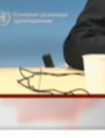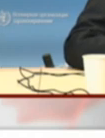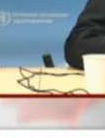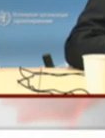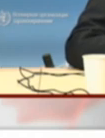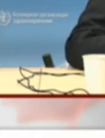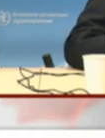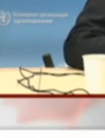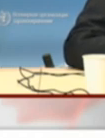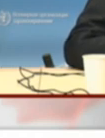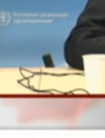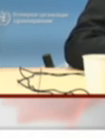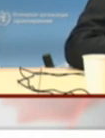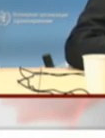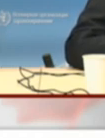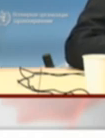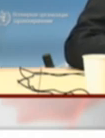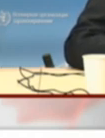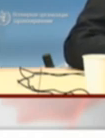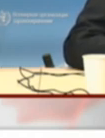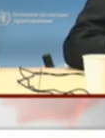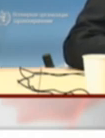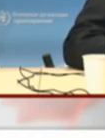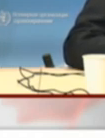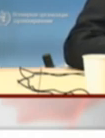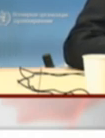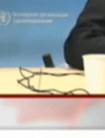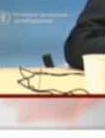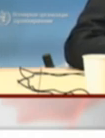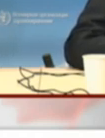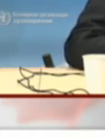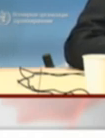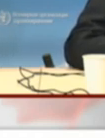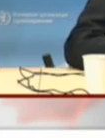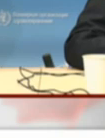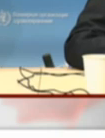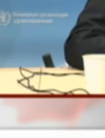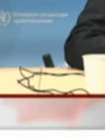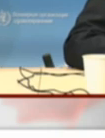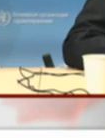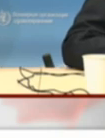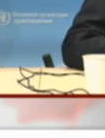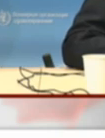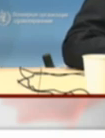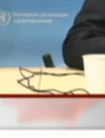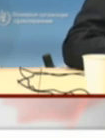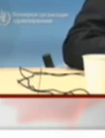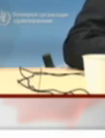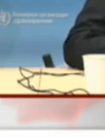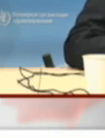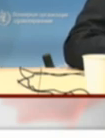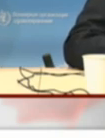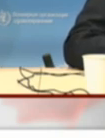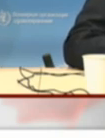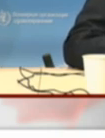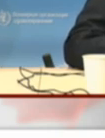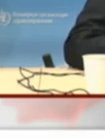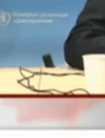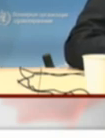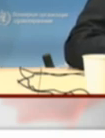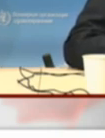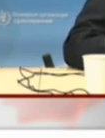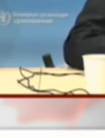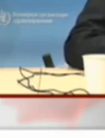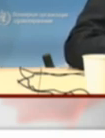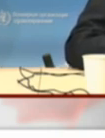من غيره، ولكن المرضى اللي بيتابعوا مع طبيب له علاقة بالصحة بقى، إذا كان سكر ضغط و الصعب عليهم الصيام